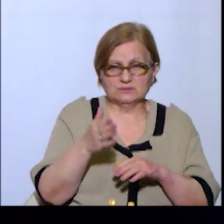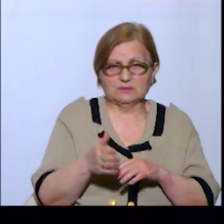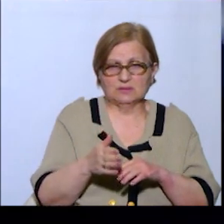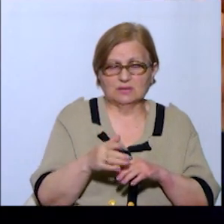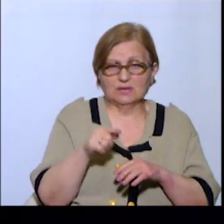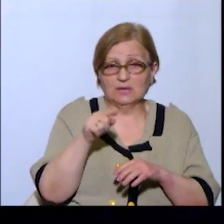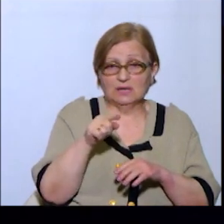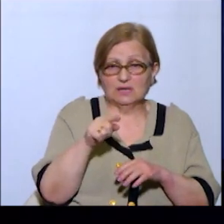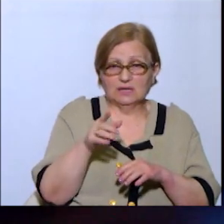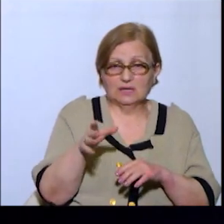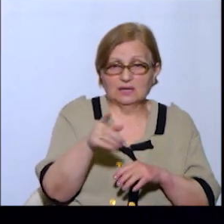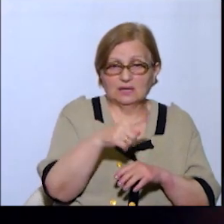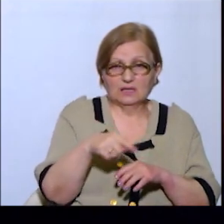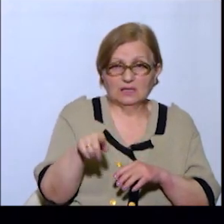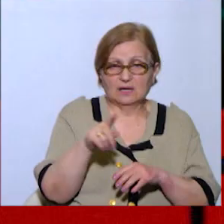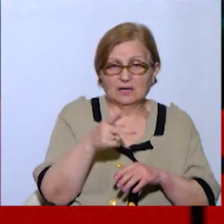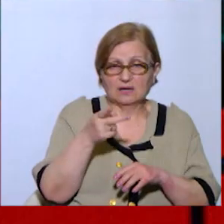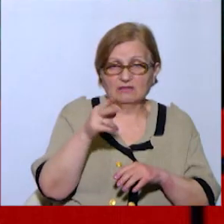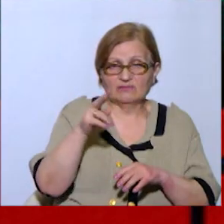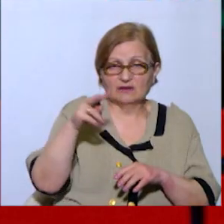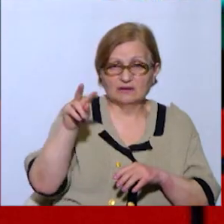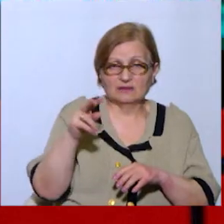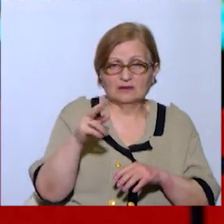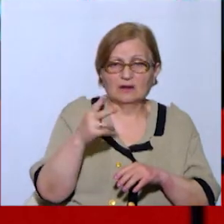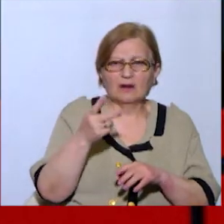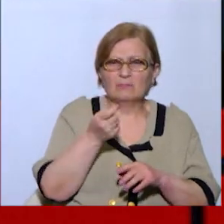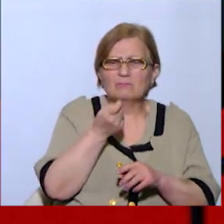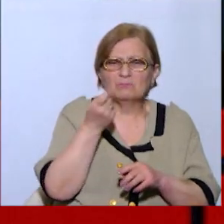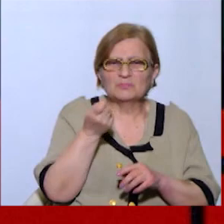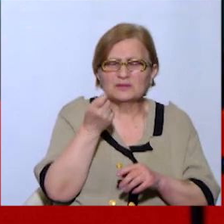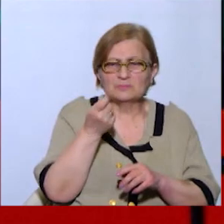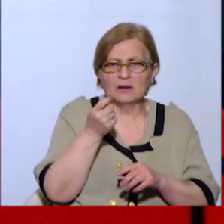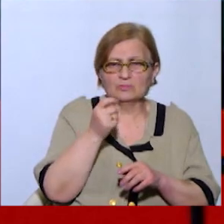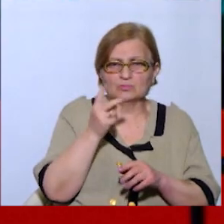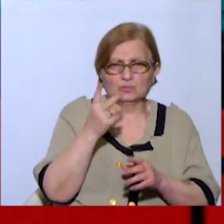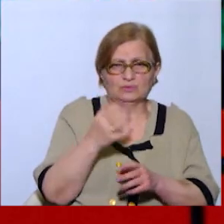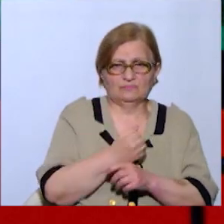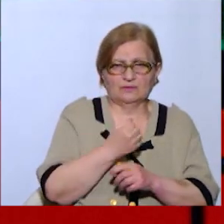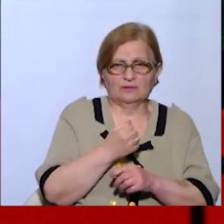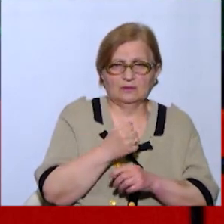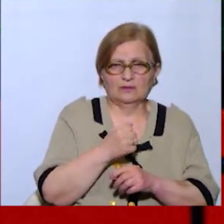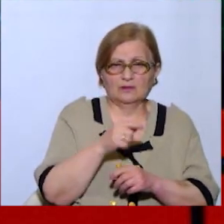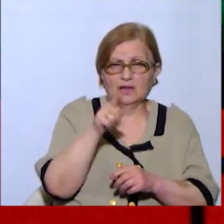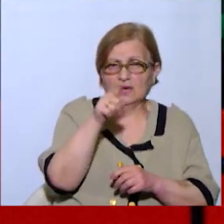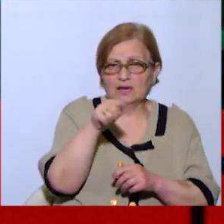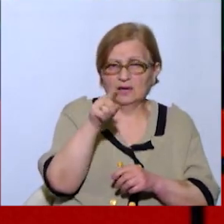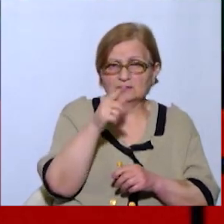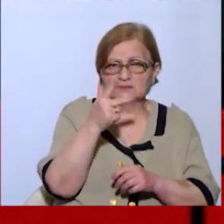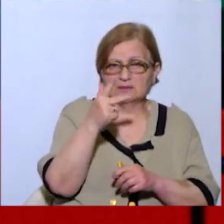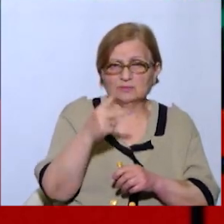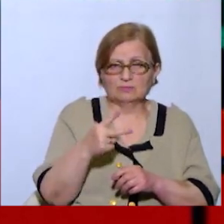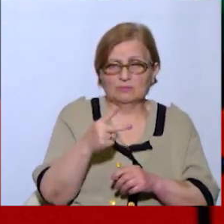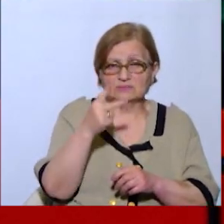მოკლედ აი ამ კვადრატული სამწევრის მინიმალური მნიშვნელობა უნდა ვიპოვოთ პეს აი ამ პირობებში 3